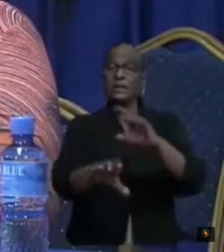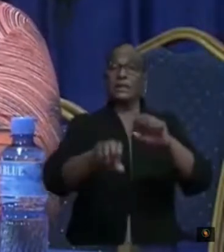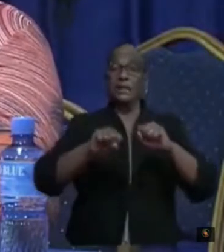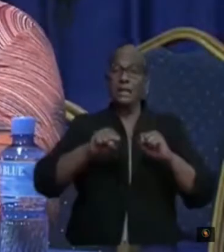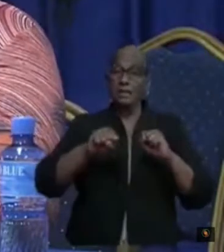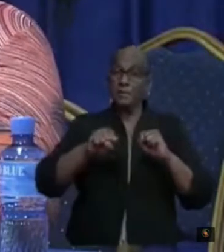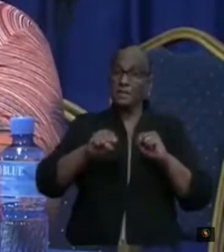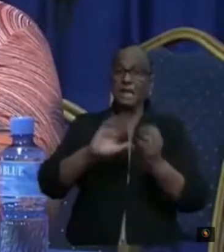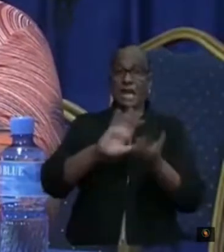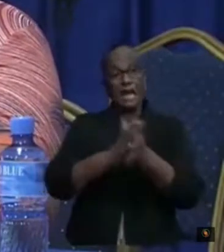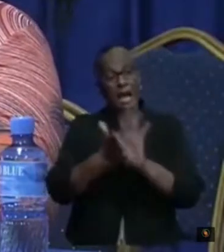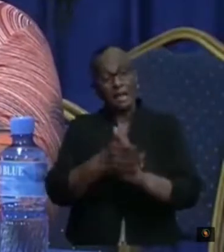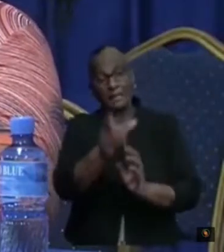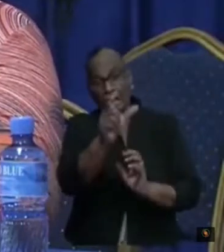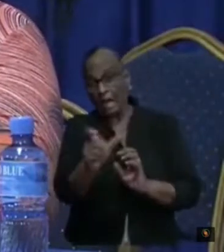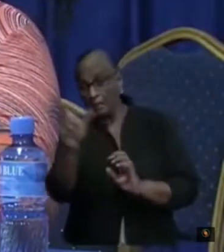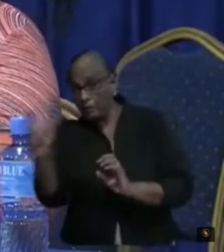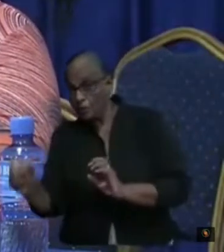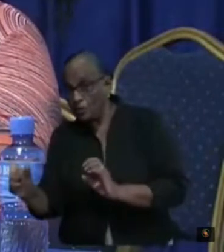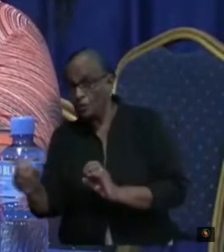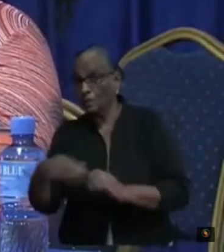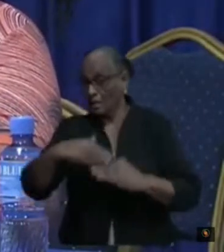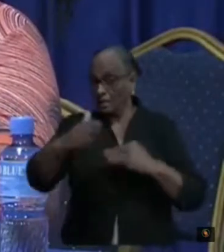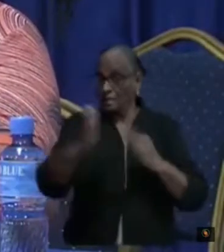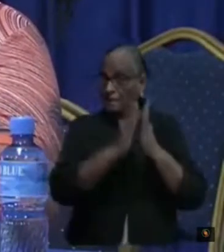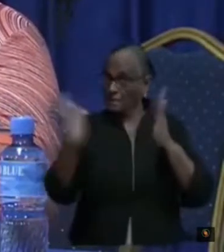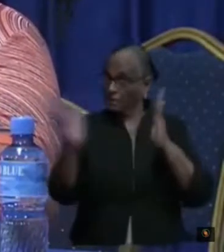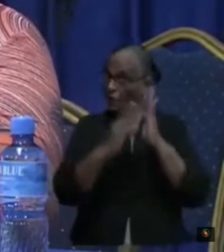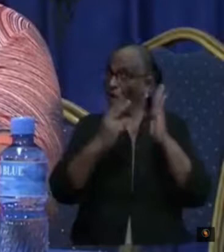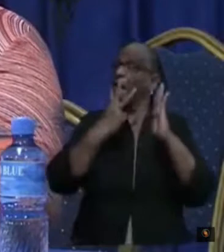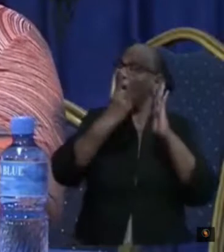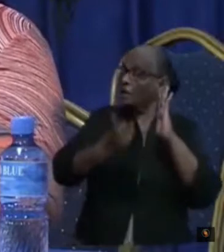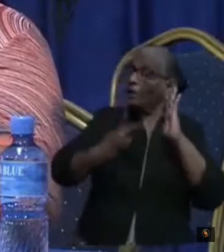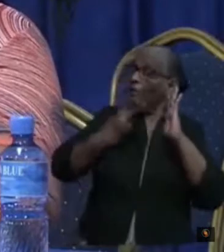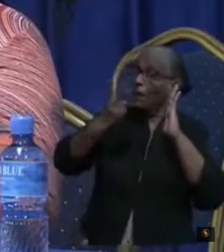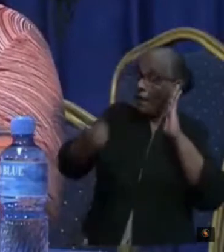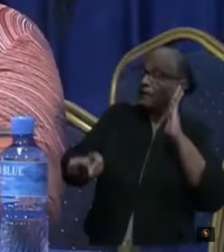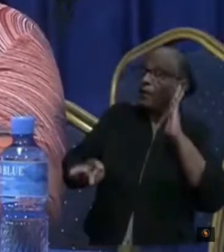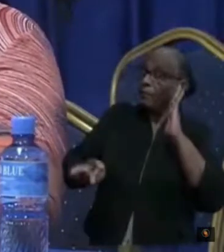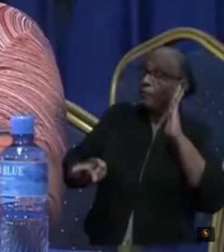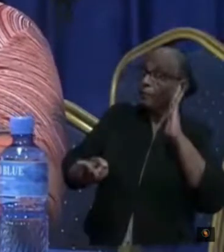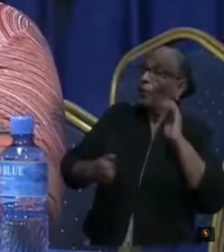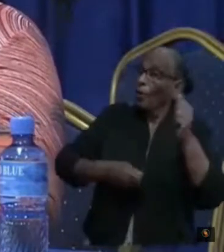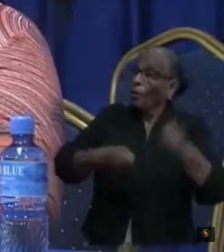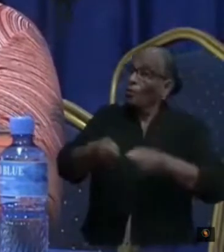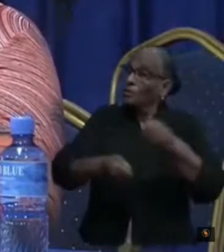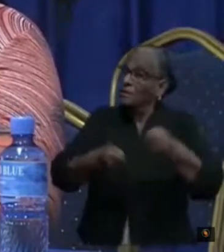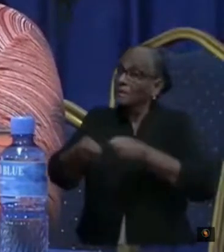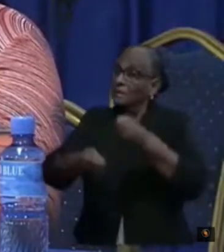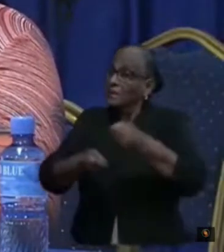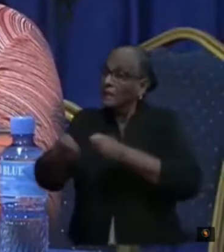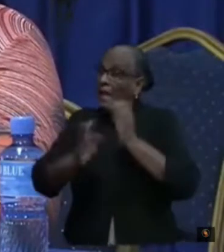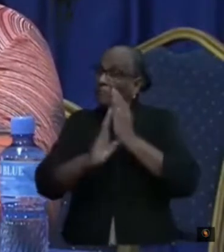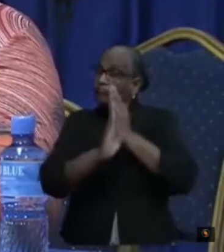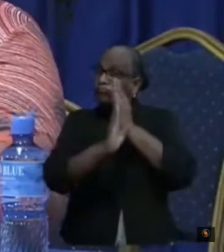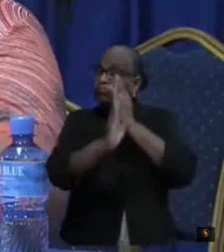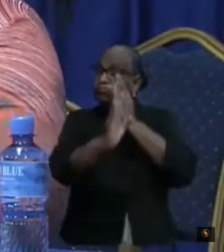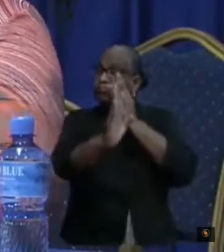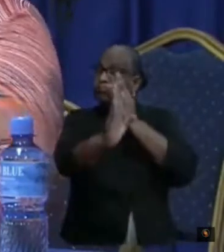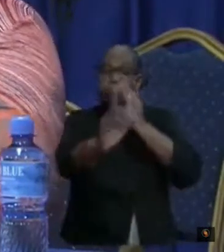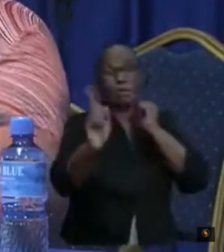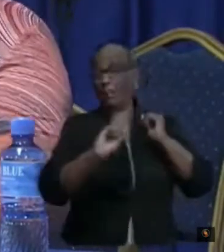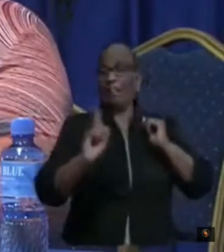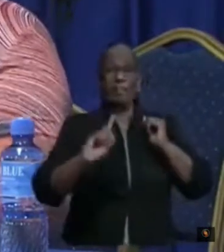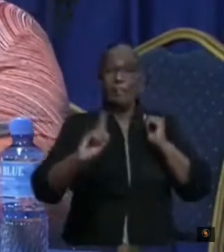en de handelaren in deze periode ook daarop letten of dat goed monitoren, dat er al zodanig geen rijvorming ontstaat